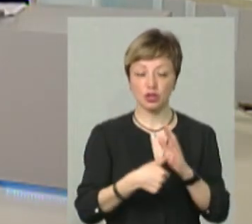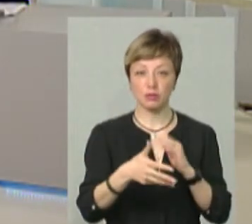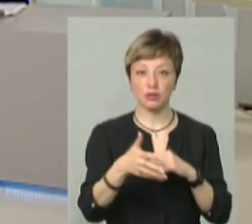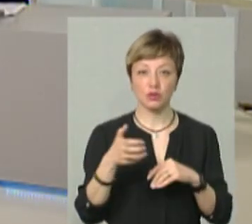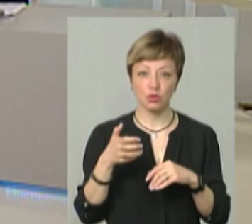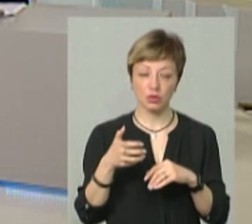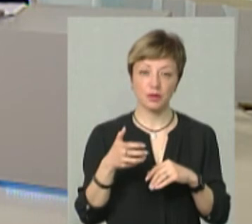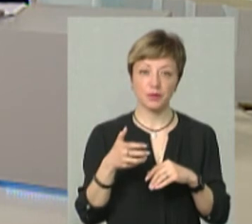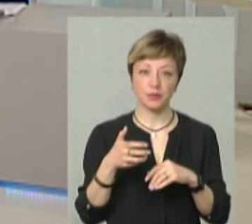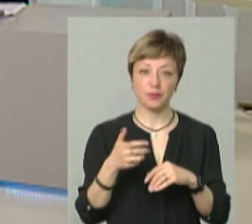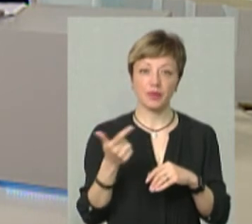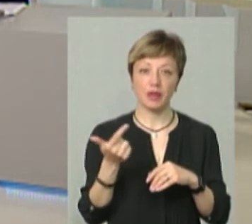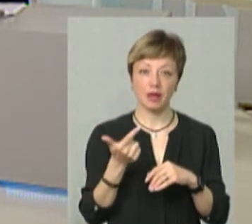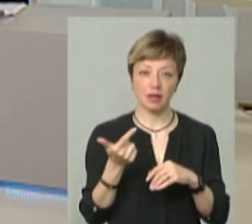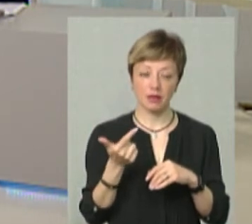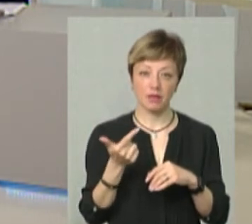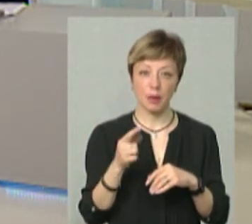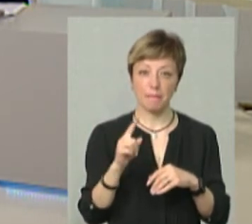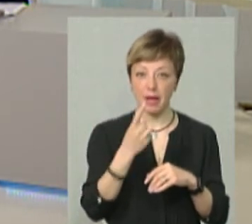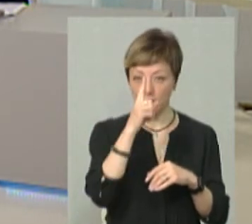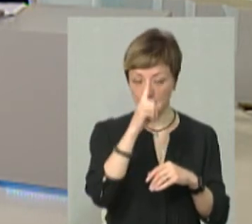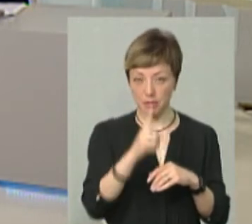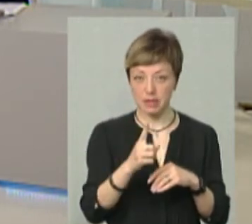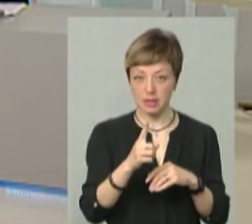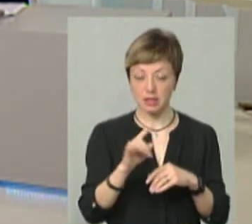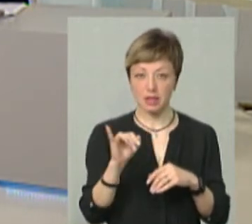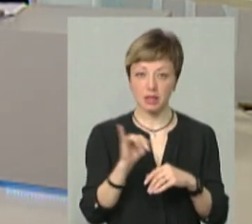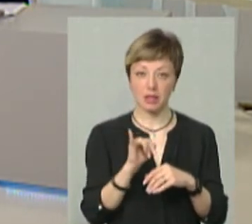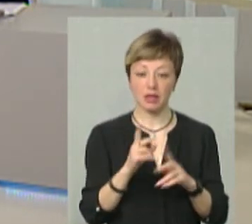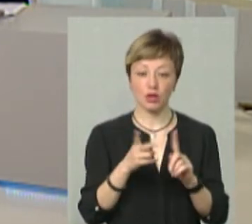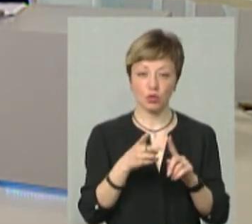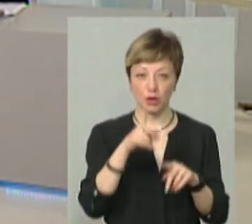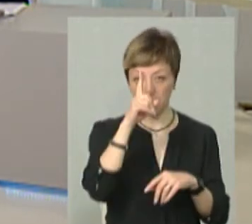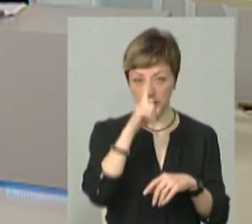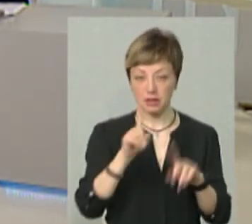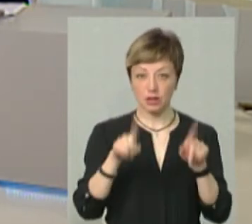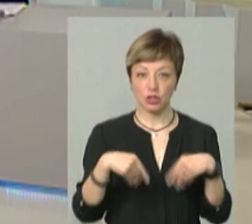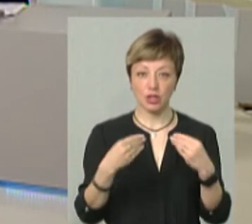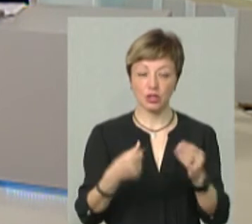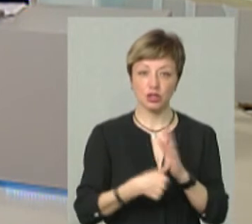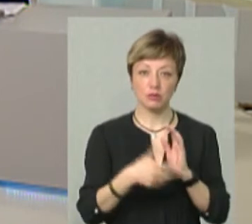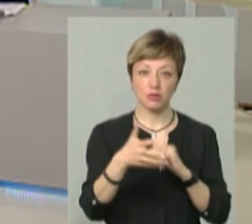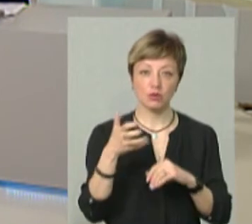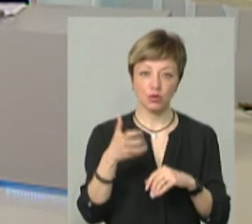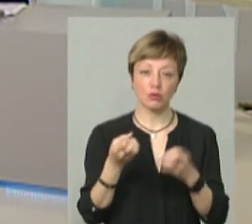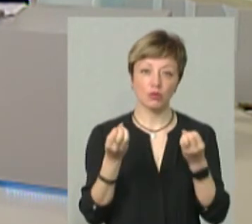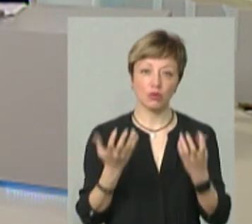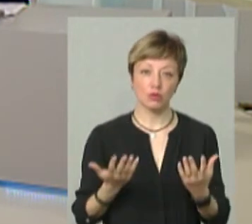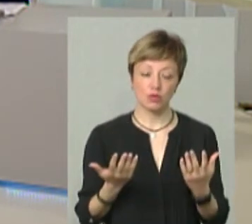6500 гривень в перший місяць і на другий місяць теж дає 6500. Роботодавець